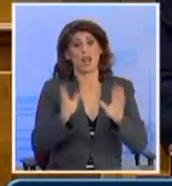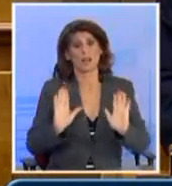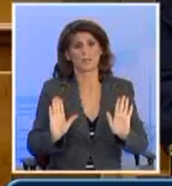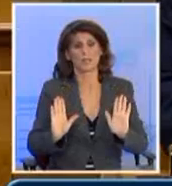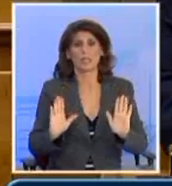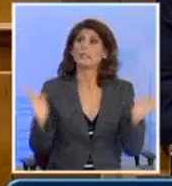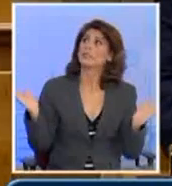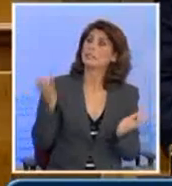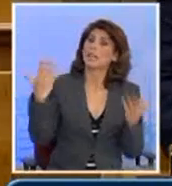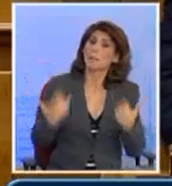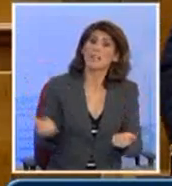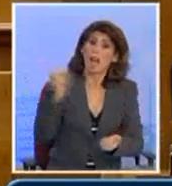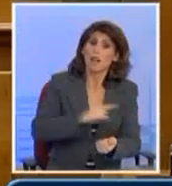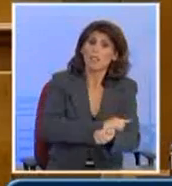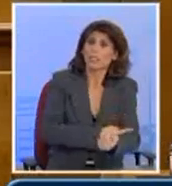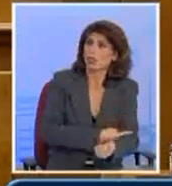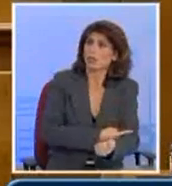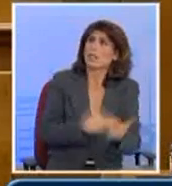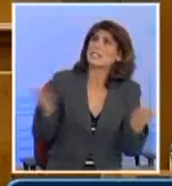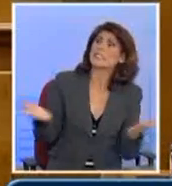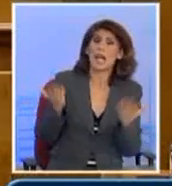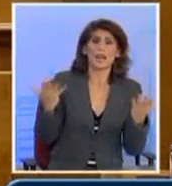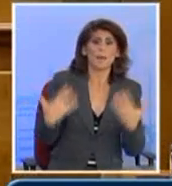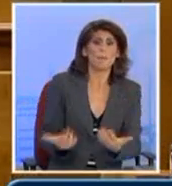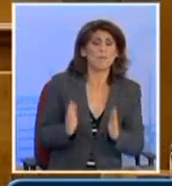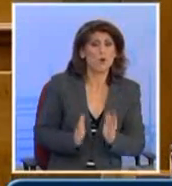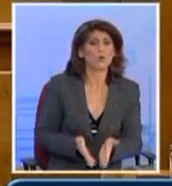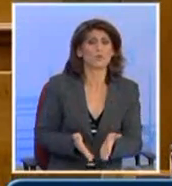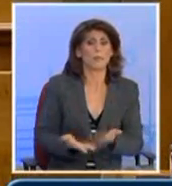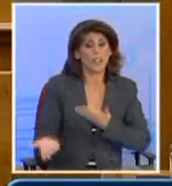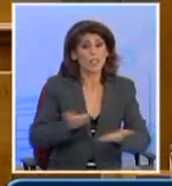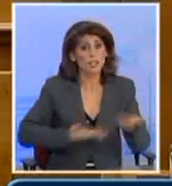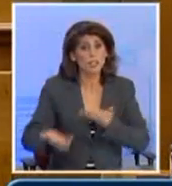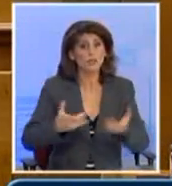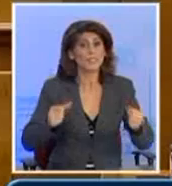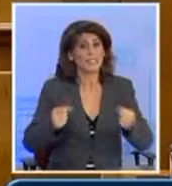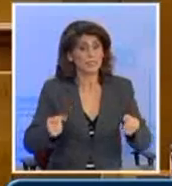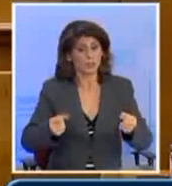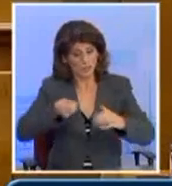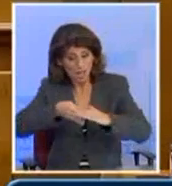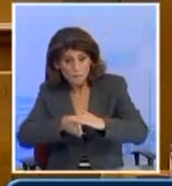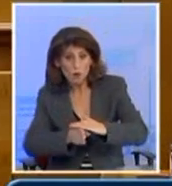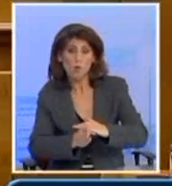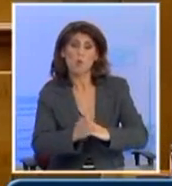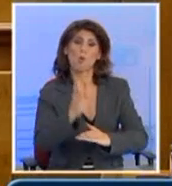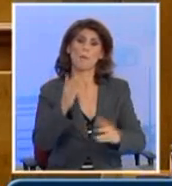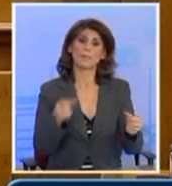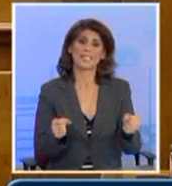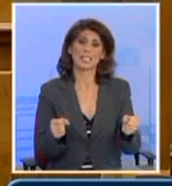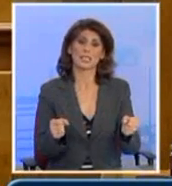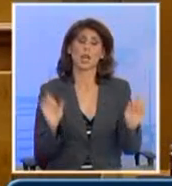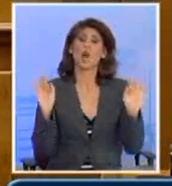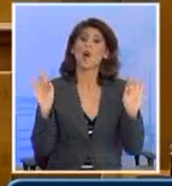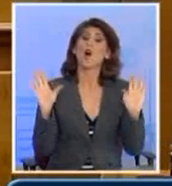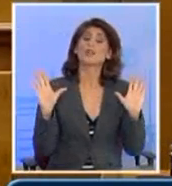Ωσαν να υπήρχε άλλη δυνατότητα, ωσαν να μπορούσαμε να διαχειριστούμε την κρίση και να βγούμε από αυτήν